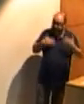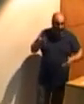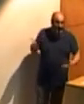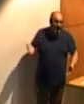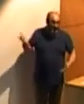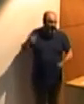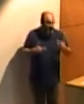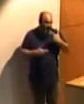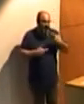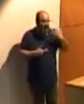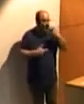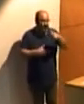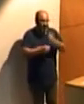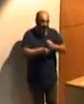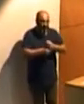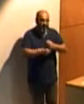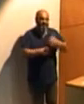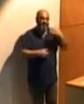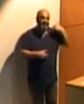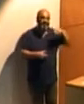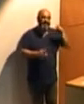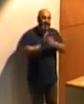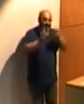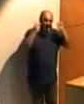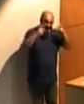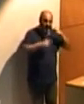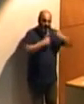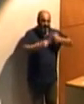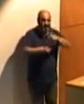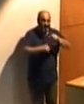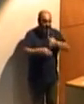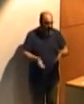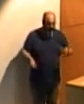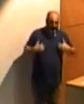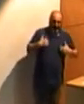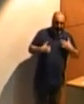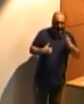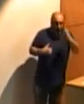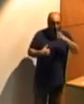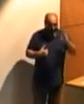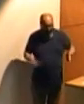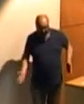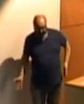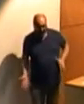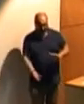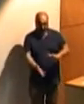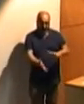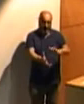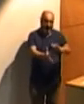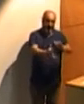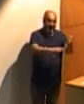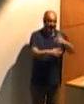presque deux siècles après mary shelley on se pose la question de savoir si le transit mais sera un humaine alternatif